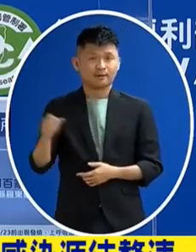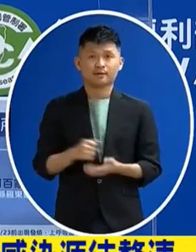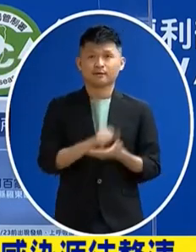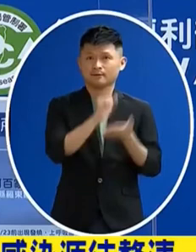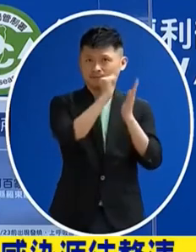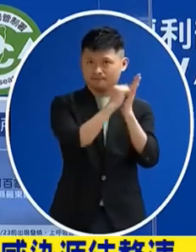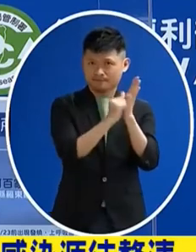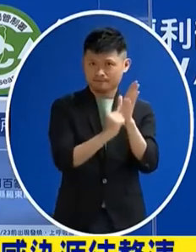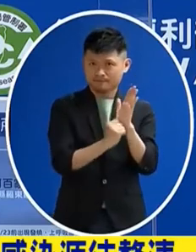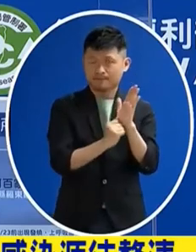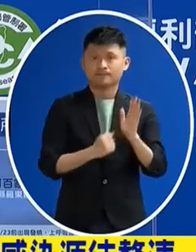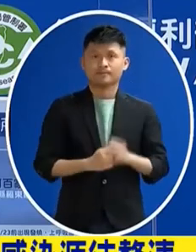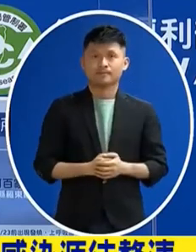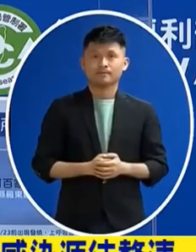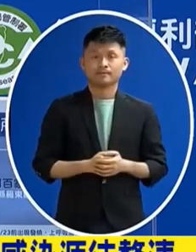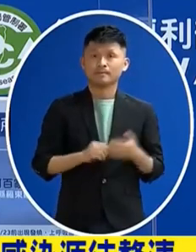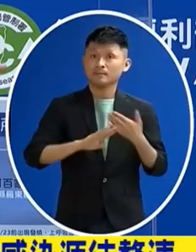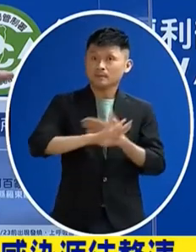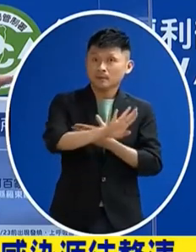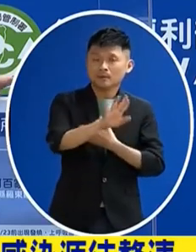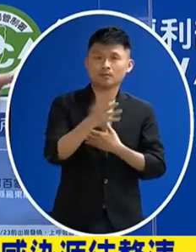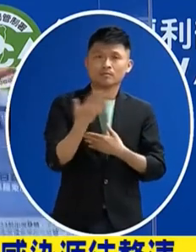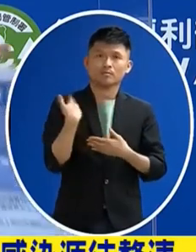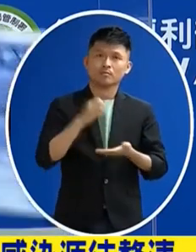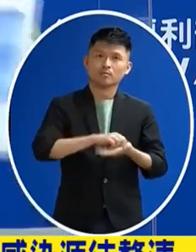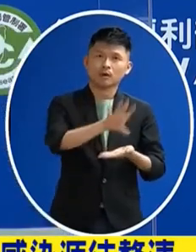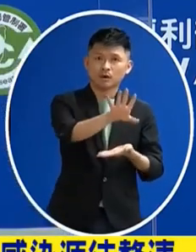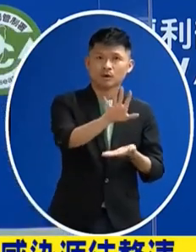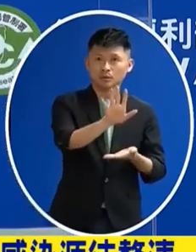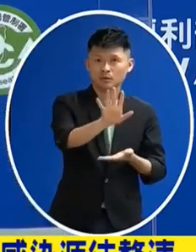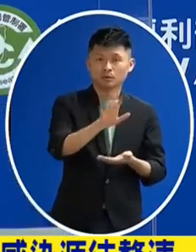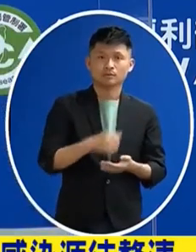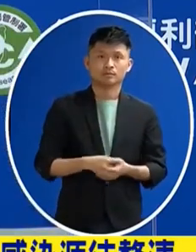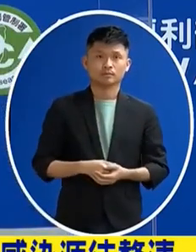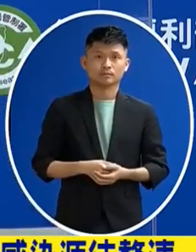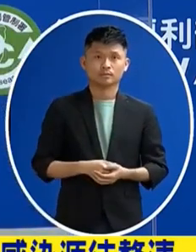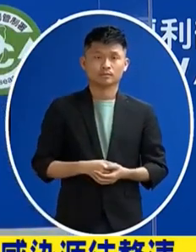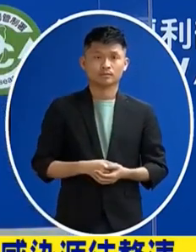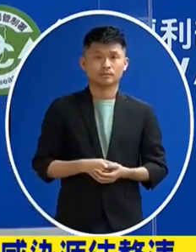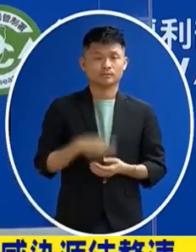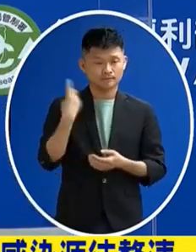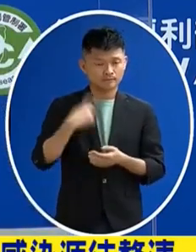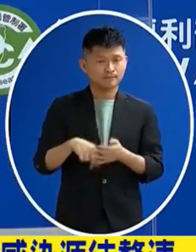的活动史哈，我们有报告就会跟大家来做进一步的